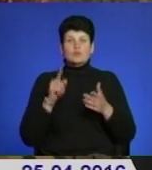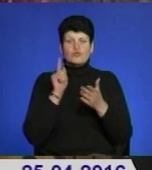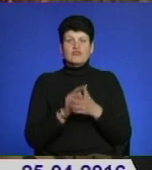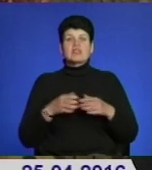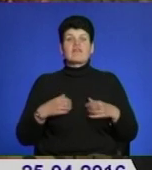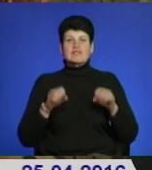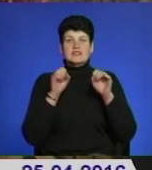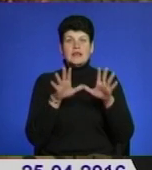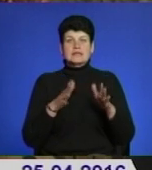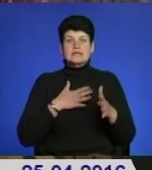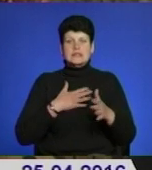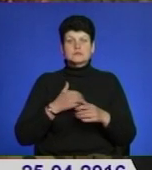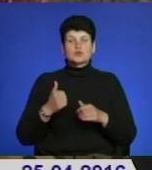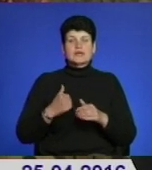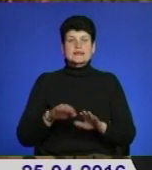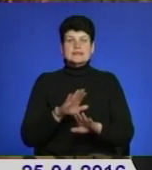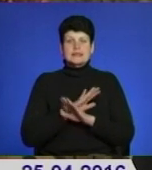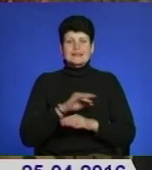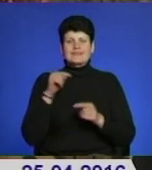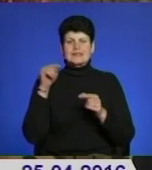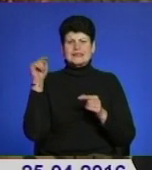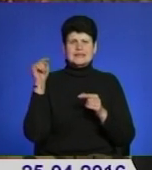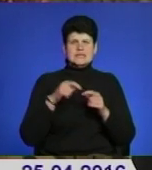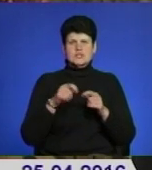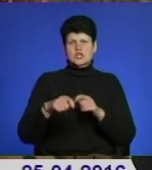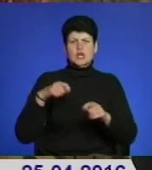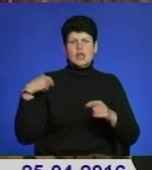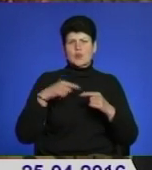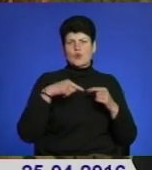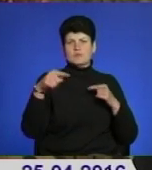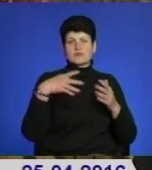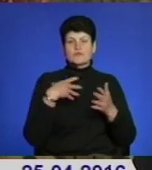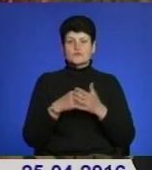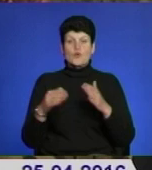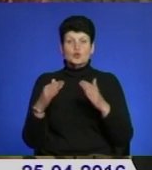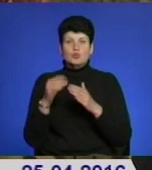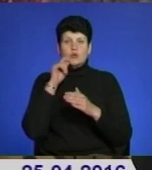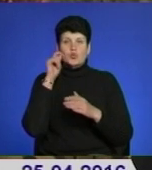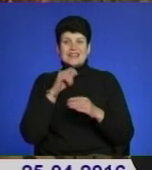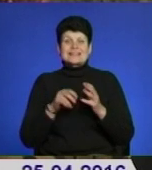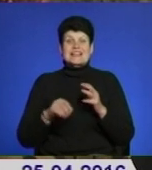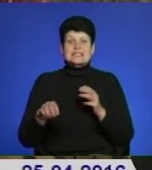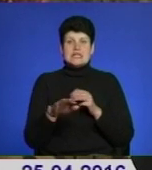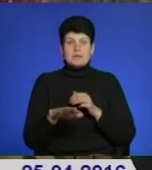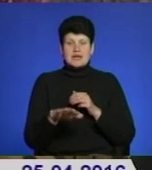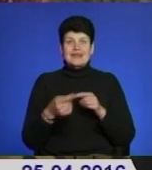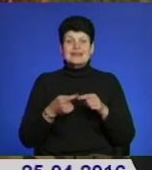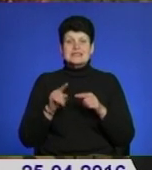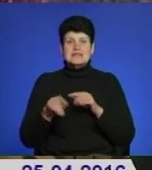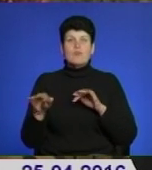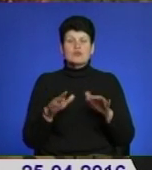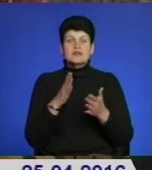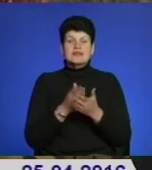нашим солдатам, які загинули тисячі кілометрів від свого рідного дому на українській землі. І ця подія є